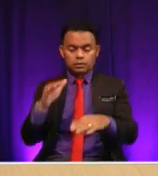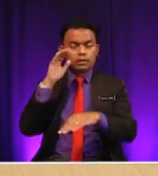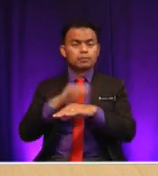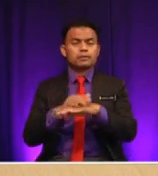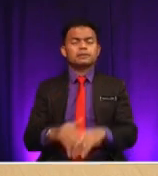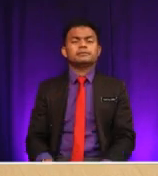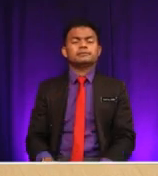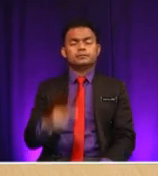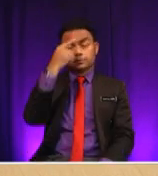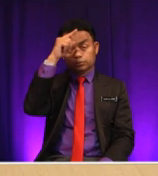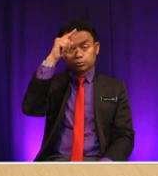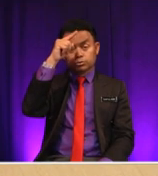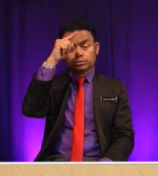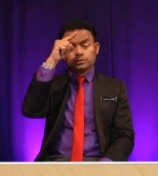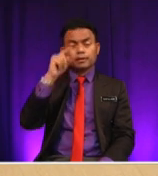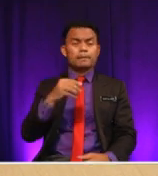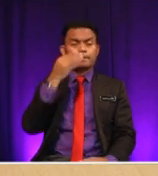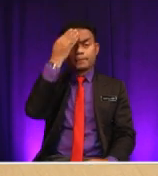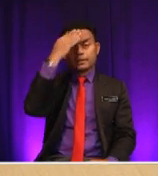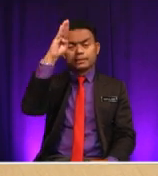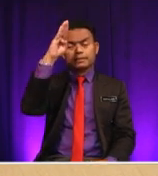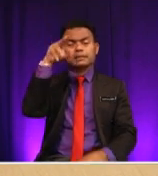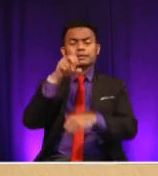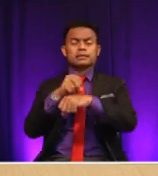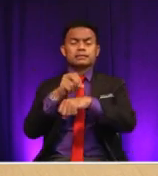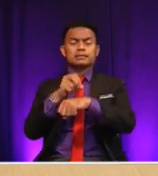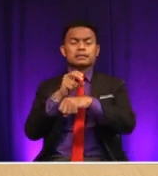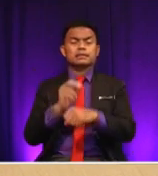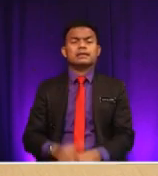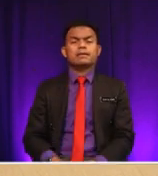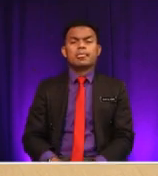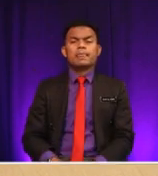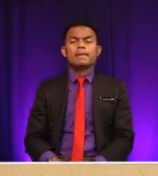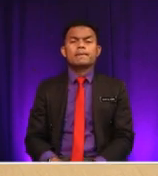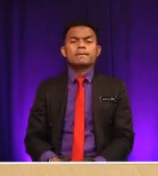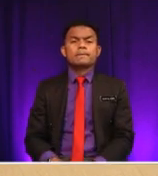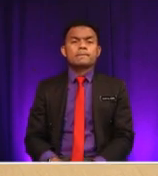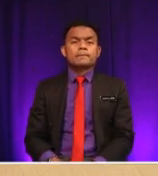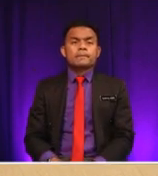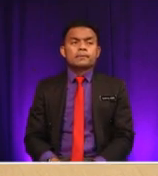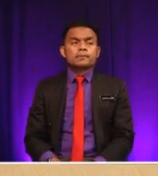ialah untuk memberikan nasihat itu maksud pada rangkap yang pertama